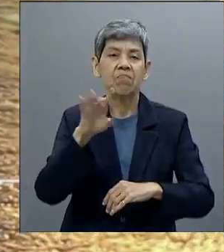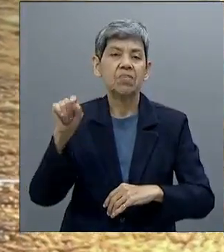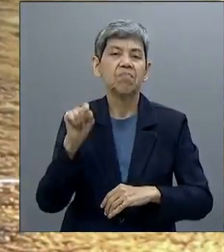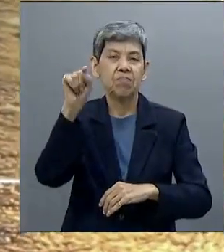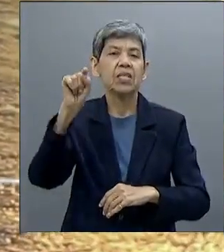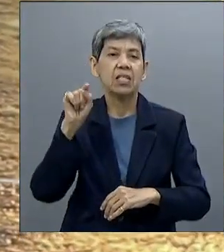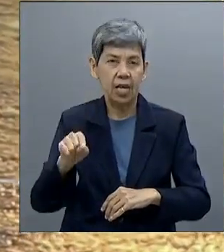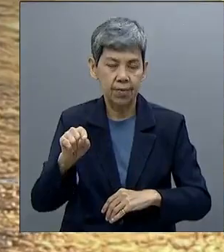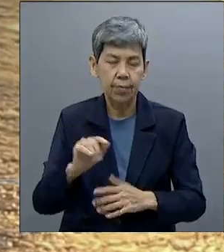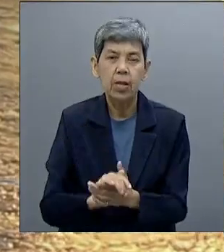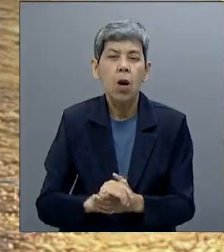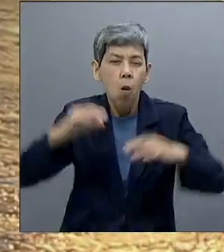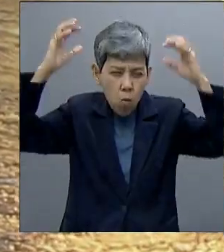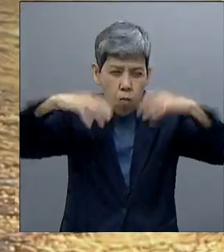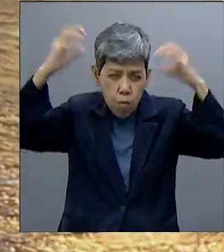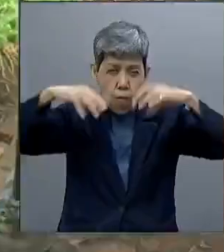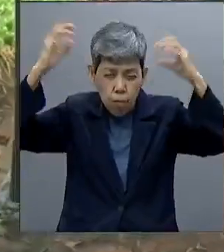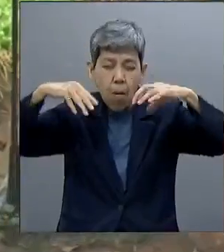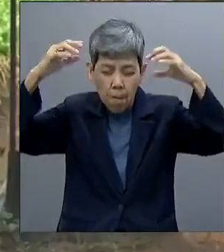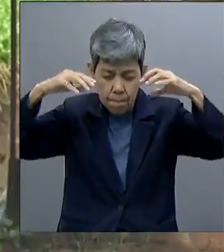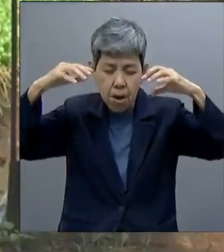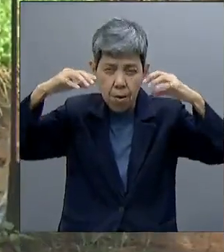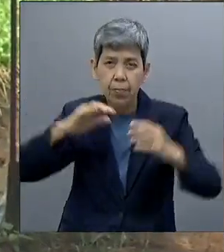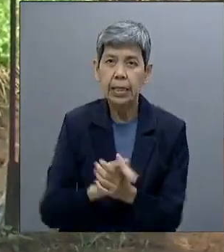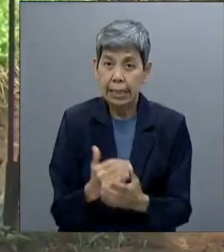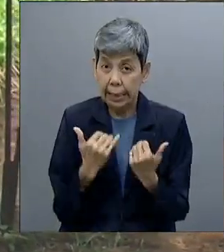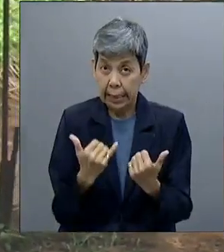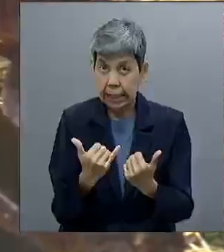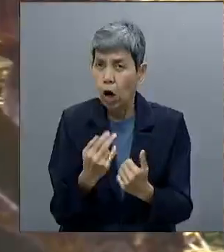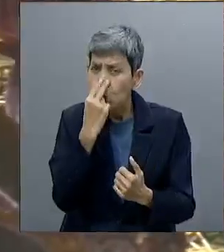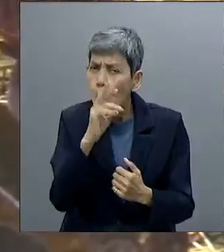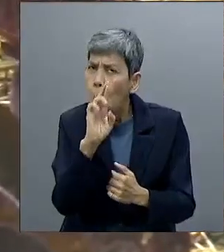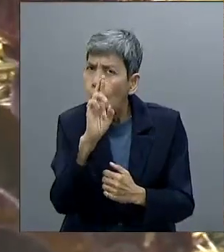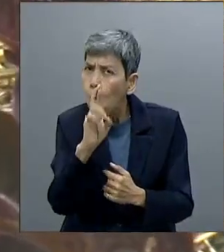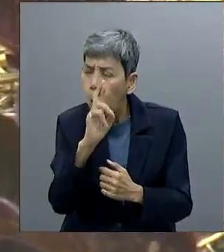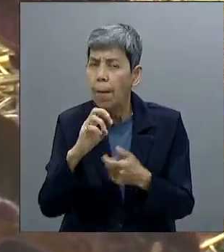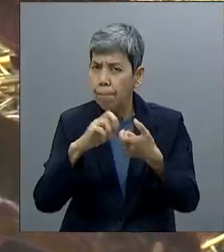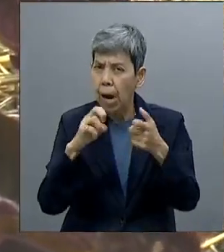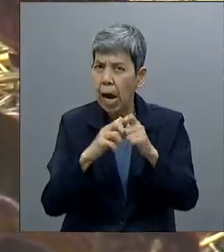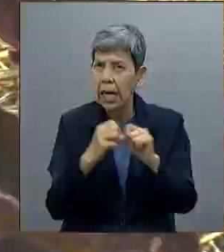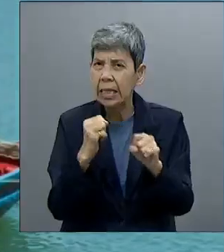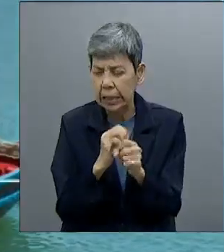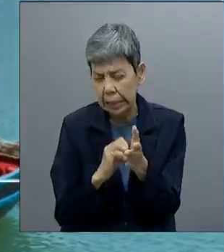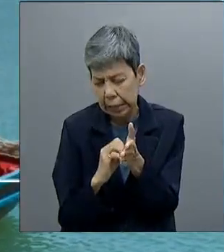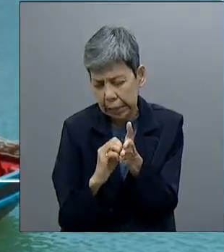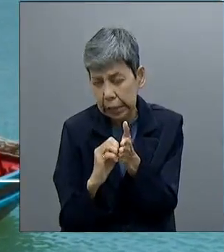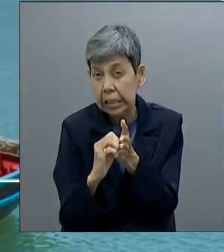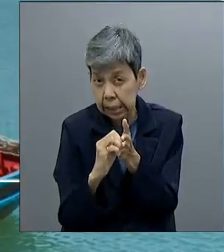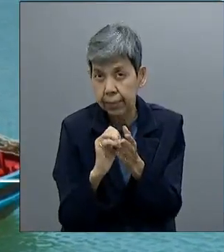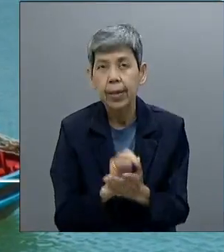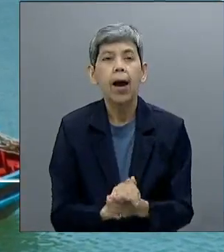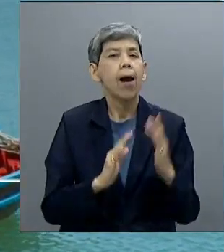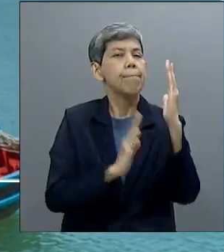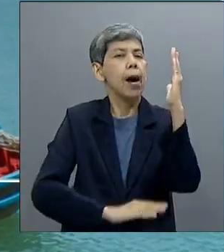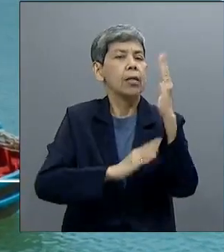ของพื้นที่และมีฝนตกหนักถึงหนักมากบางแห่งระยะนี้ให้เกษตรกรระวังการระบาดของโรคพืชที่เกิดจากเชื้อราปิดท้ายภาค